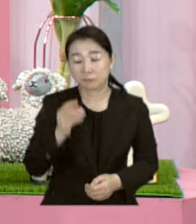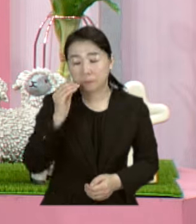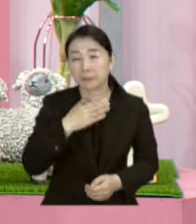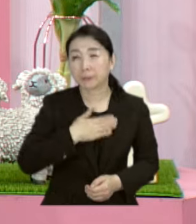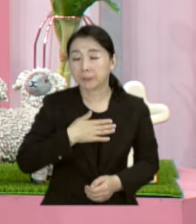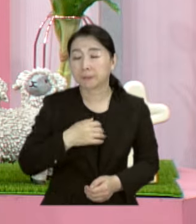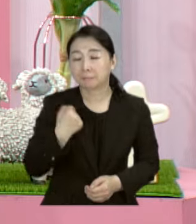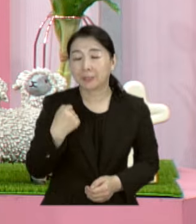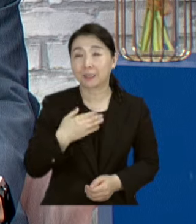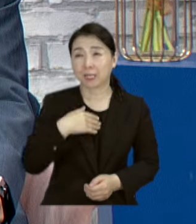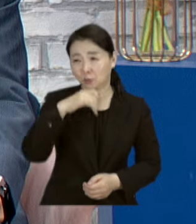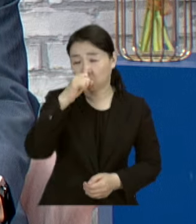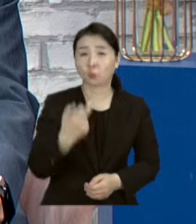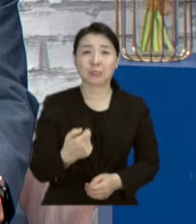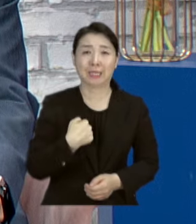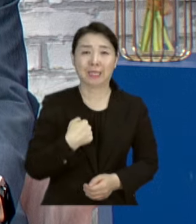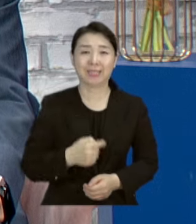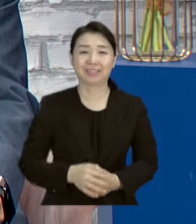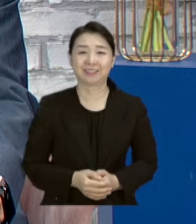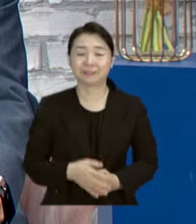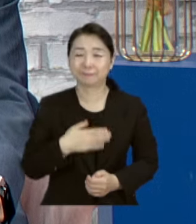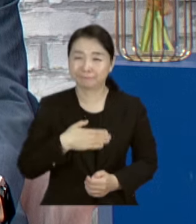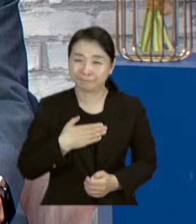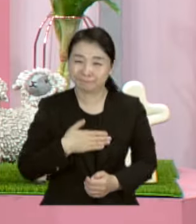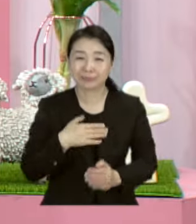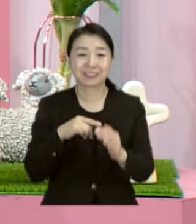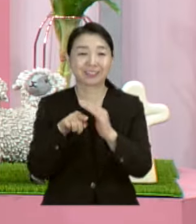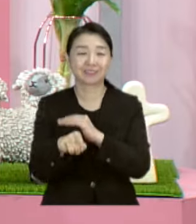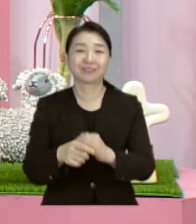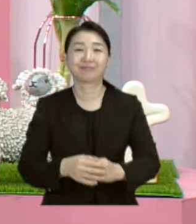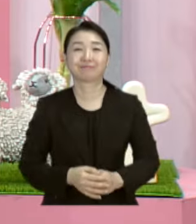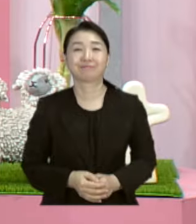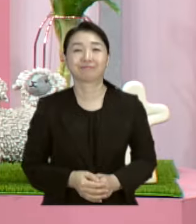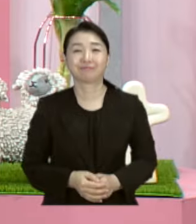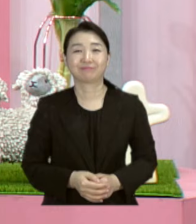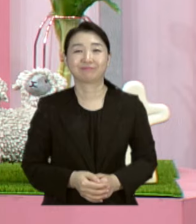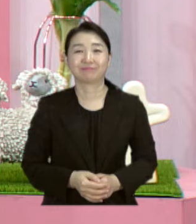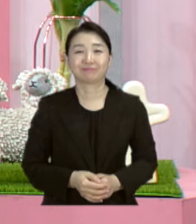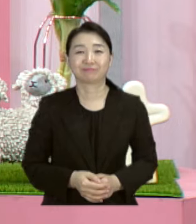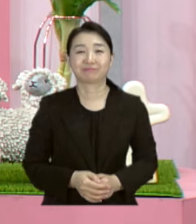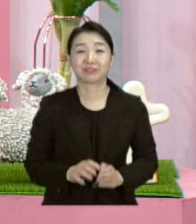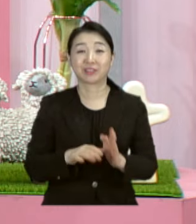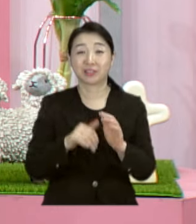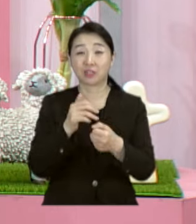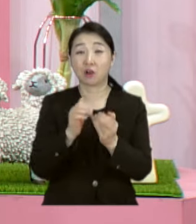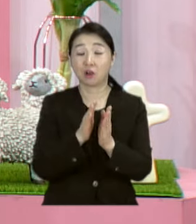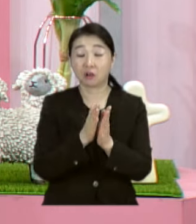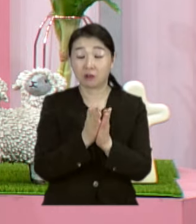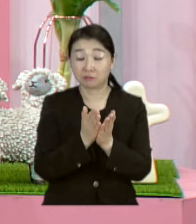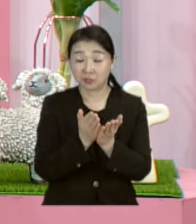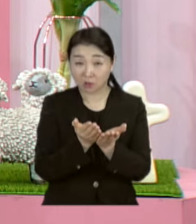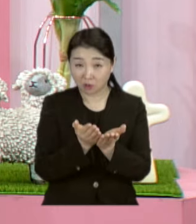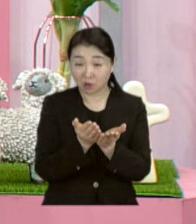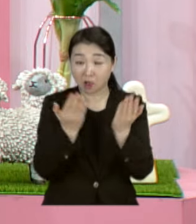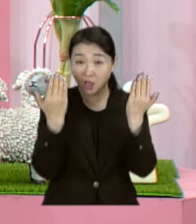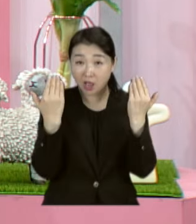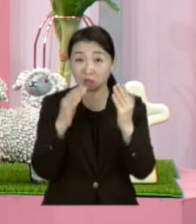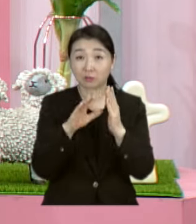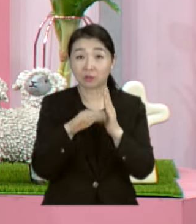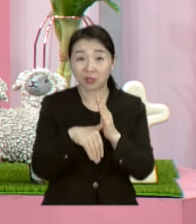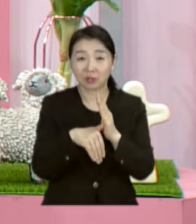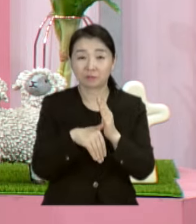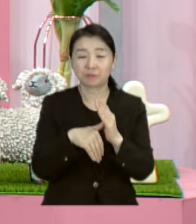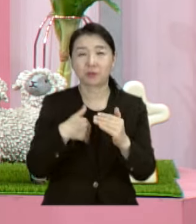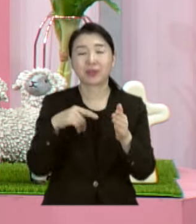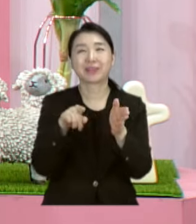일도 일어나지 않았을 거예요. 근데 순종하신 마음이 생기더라고요. 네. 좋은 동생 아닙니까? 네. 그래서 제가 알겠어요 하고